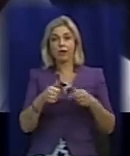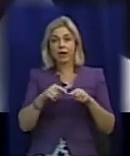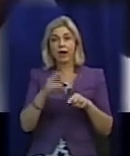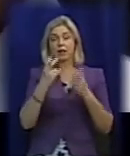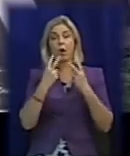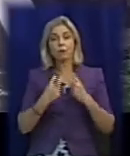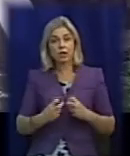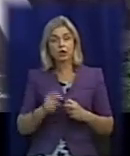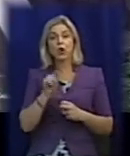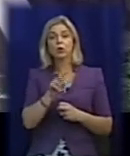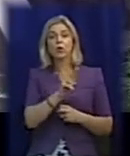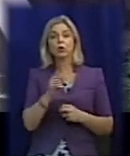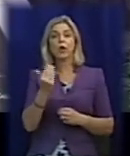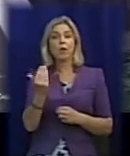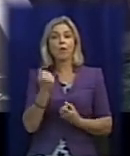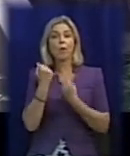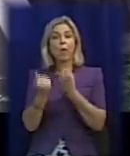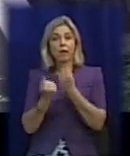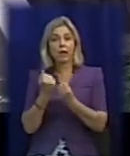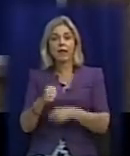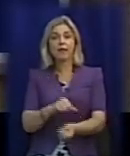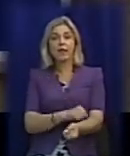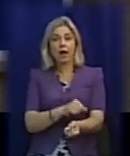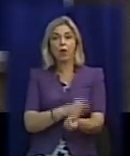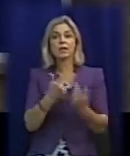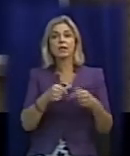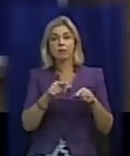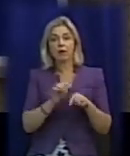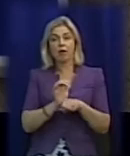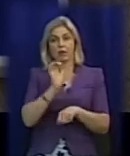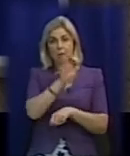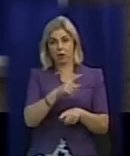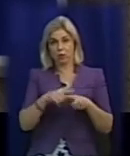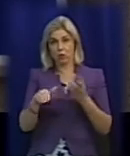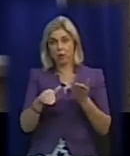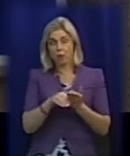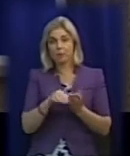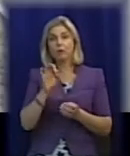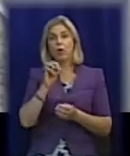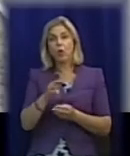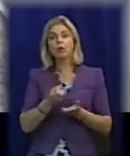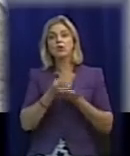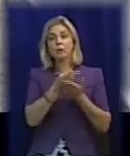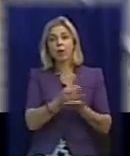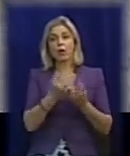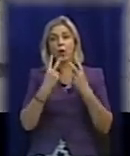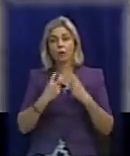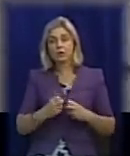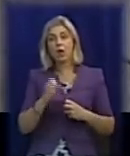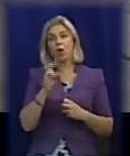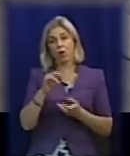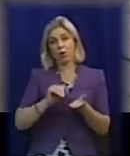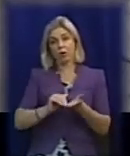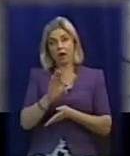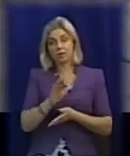обстеження. Того, хто його побив, до наркодиспансеру доставила швидка. Від госпіталізації та обстеження тоді він відмовився.